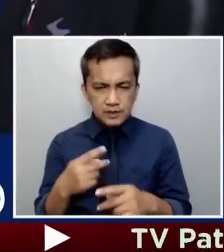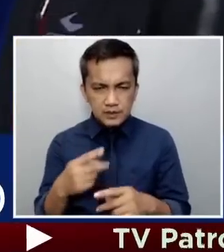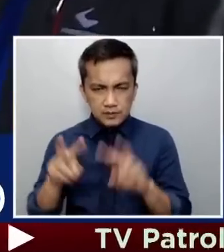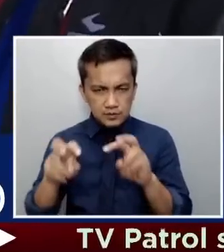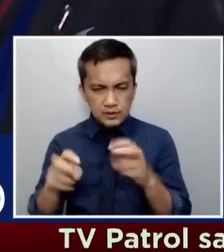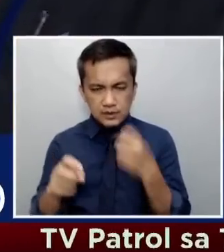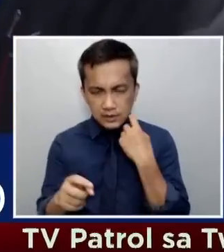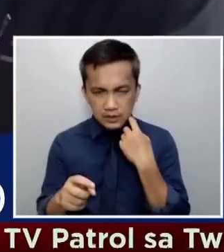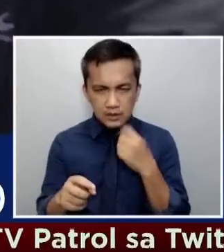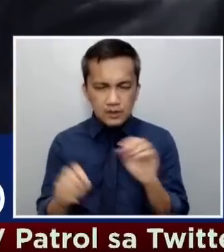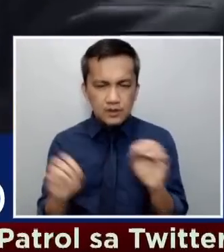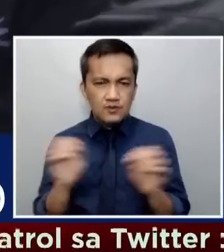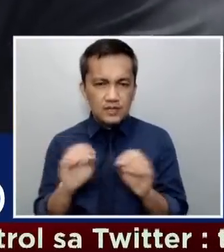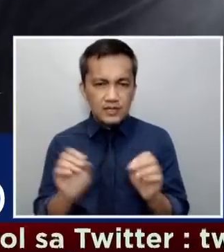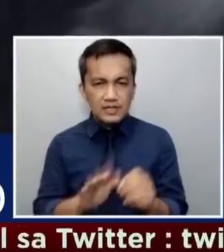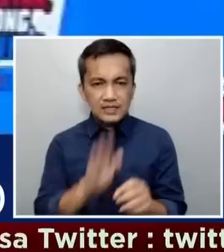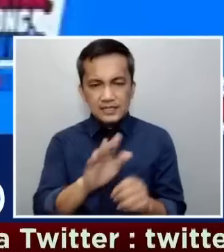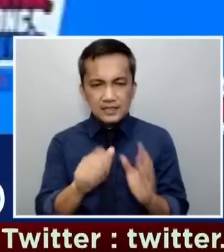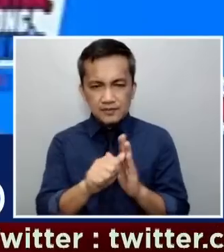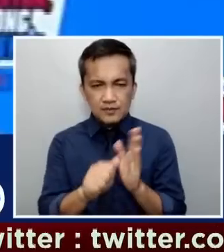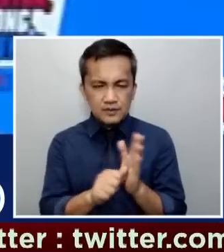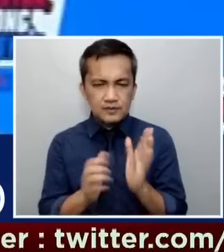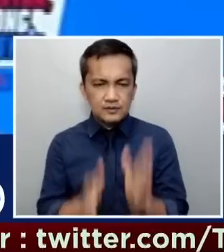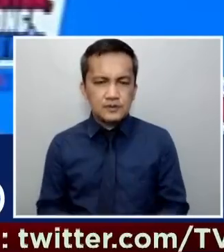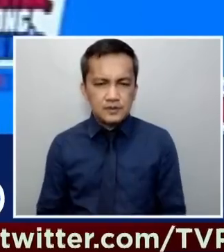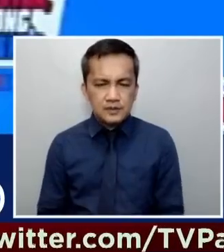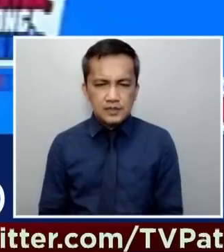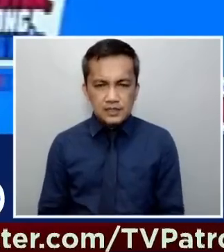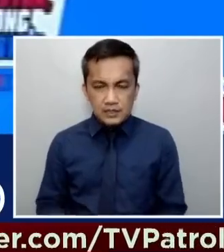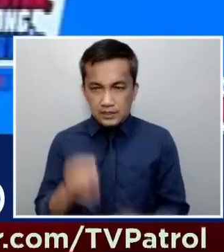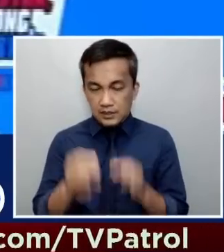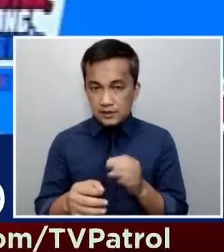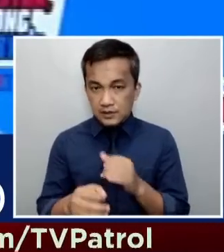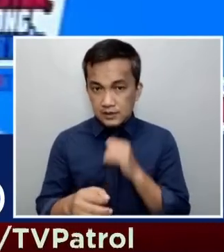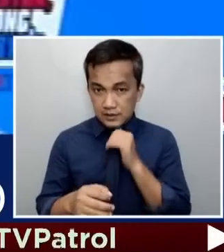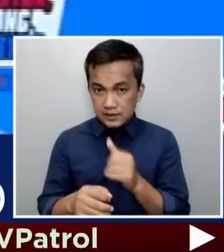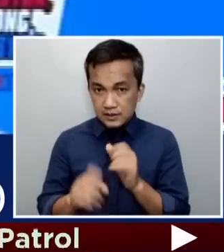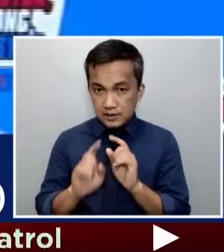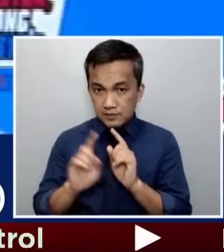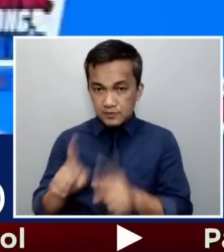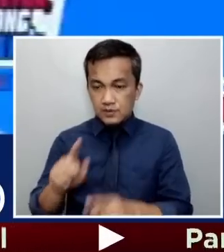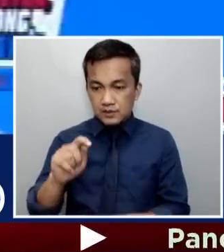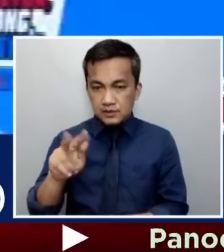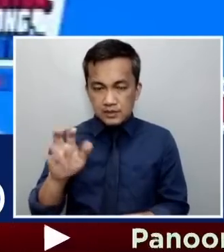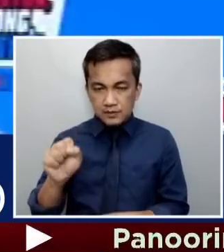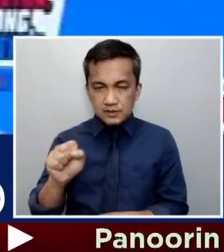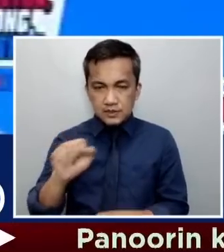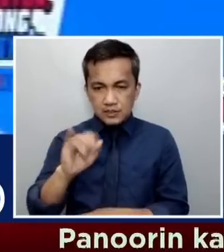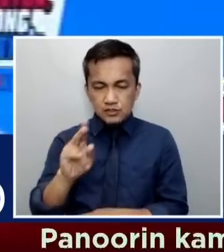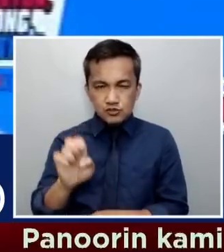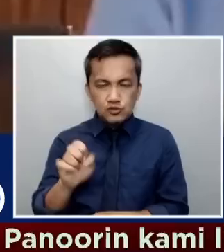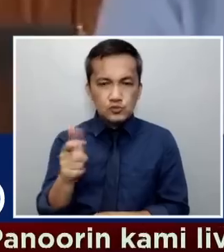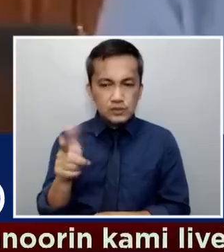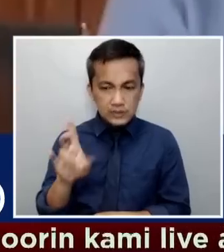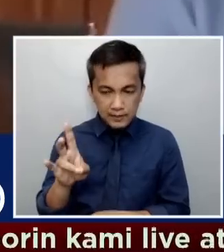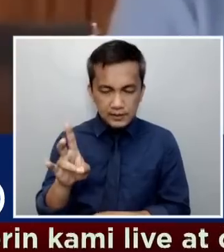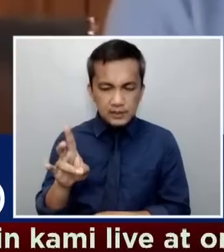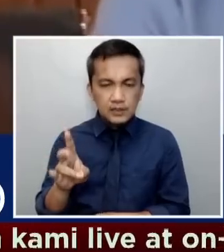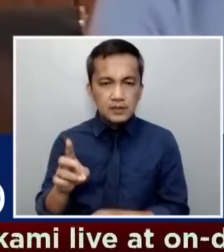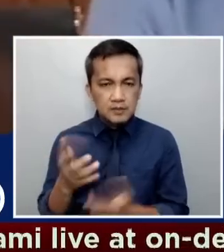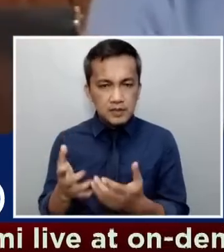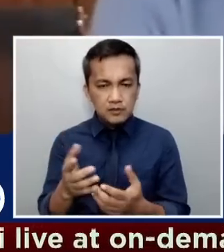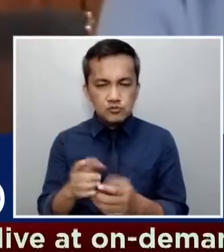at wala rin ang kanyang abogado. Kapag hindi umano nagpakita si Teves sa June 27, maaaring tuluyan na